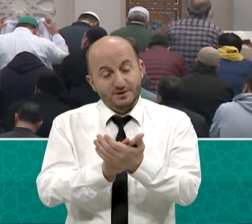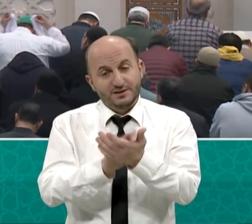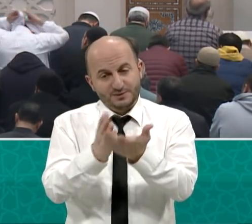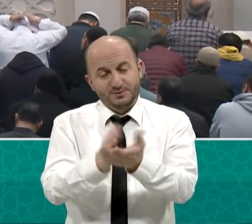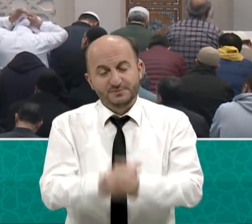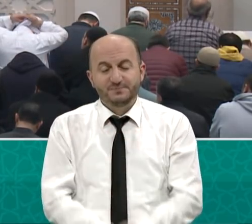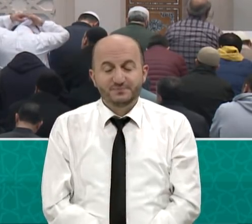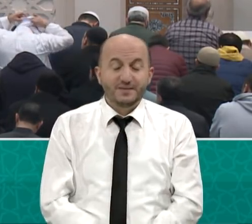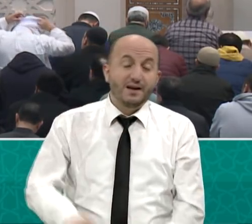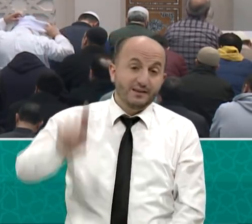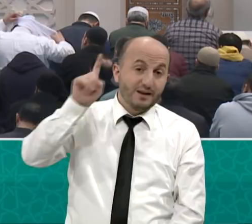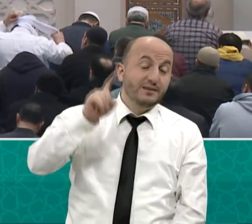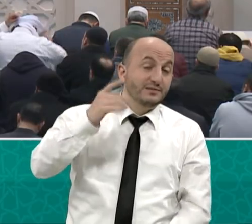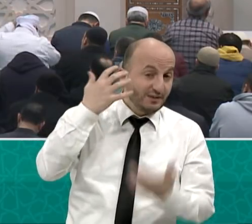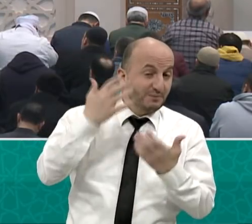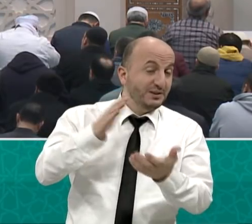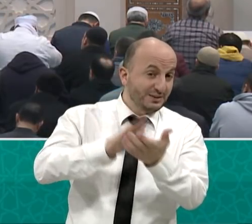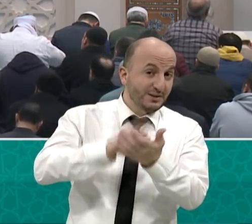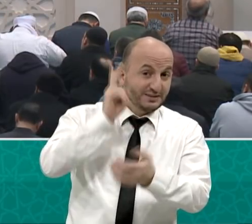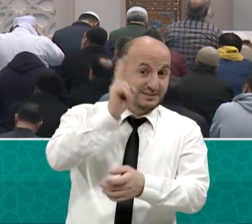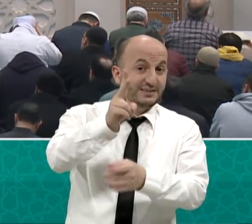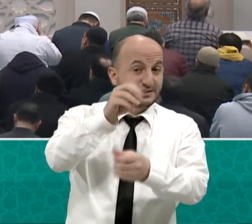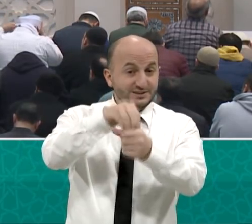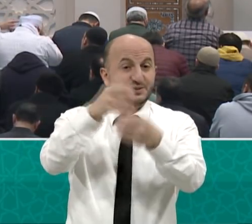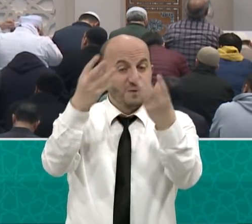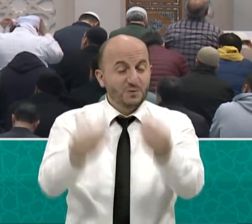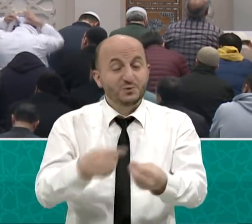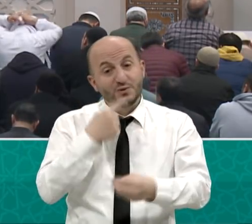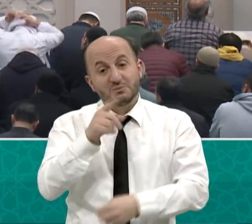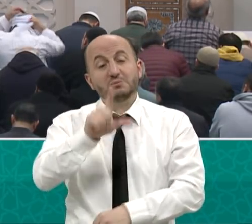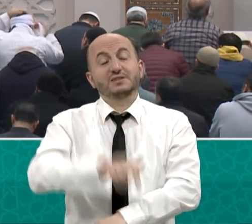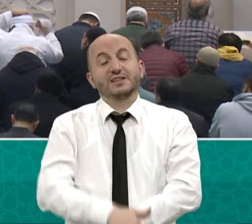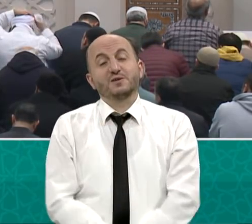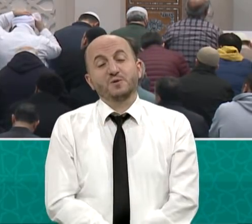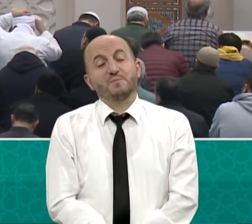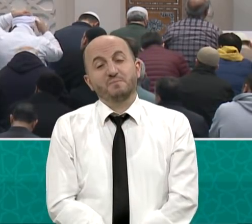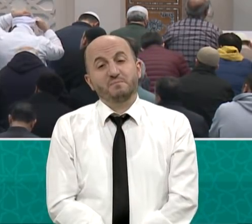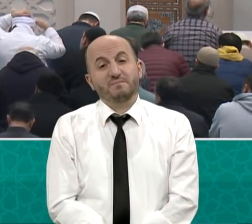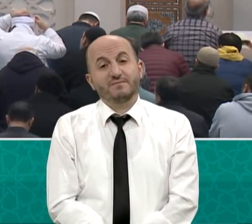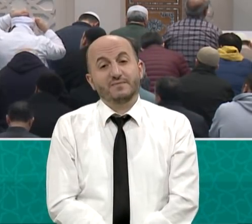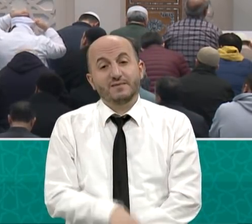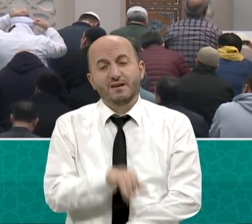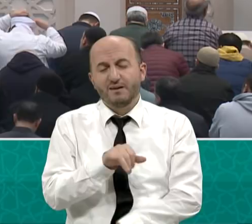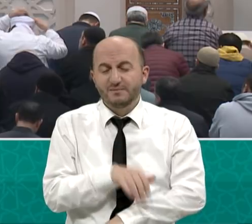berekat. Allah'ın rahmeti, bereketi senin üzerine olsun dememiz gerekiyor. Biri aksırdı.